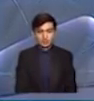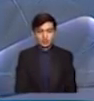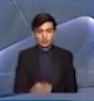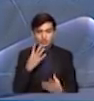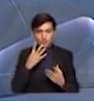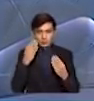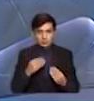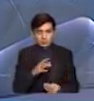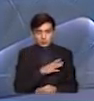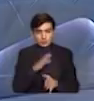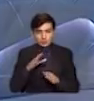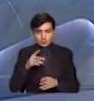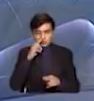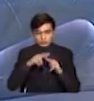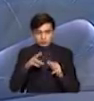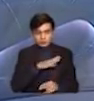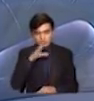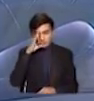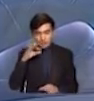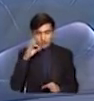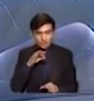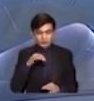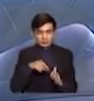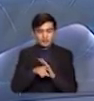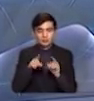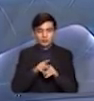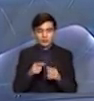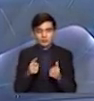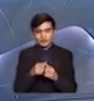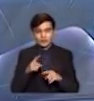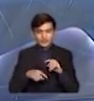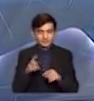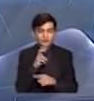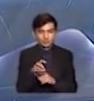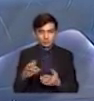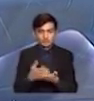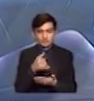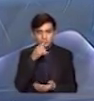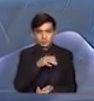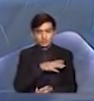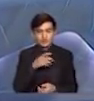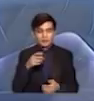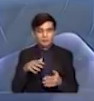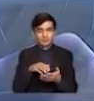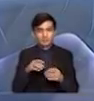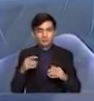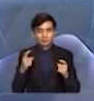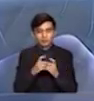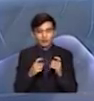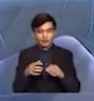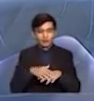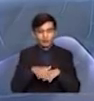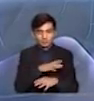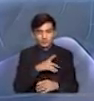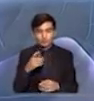Төрт күннен бері хабарсыз кеткен жігітті жақын аудандардың ешқайсынан таппаған. Жанжал болған күні Мұрат жаңадан көлік сатып